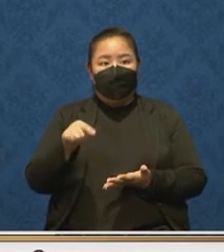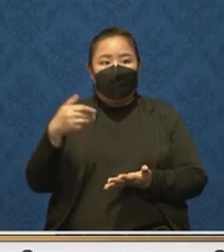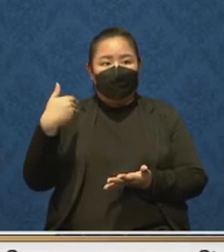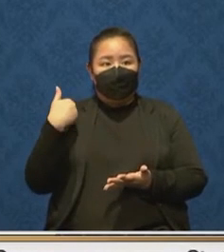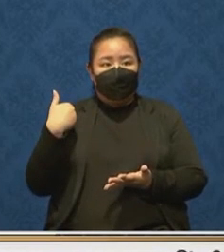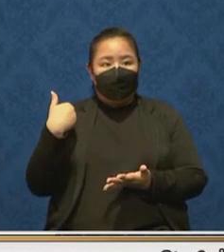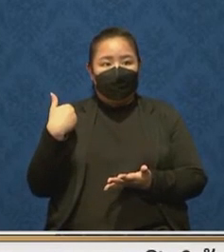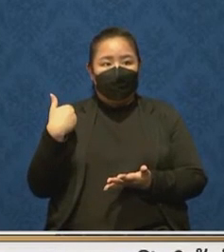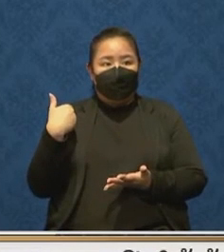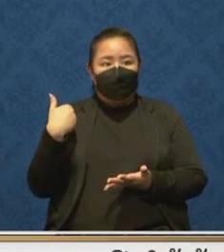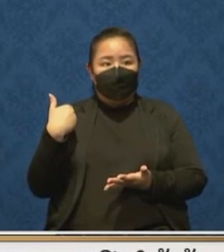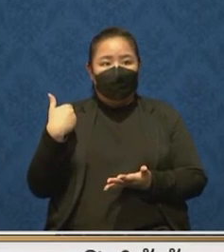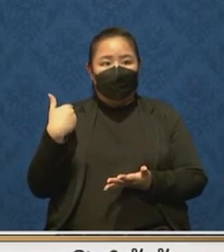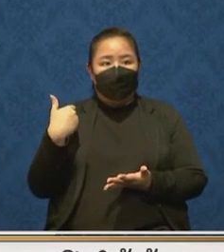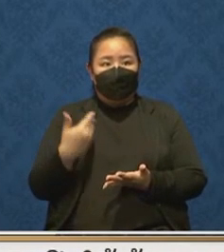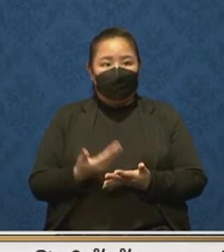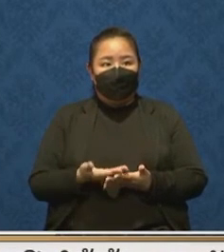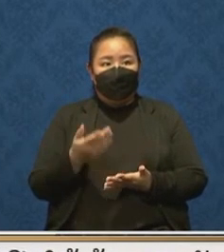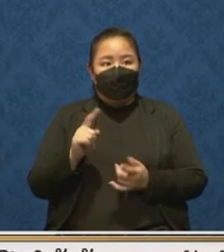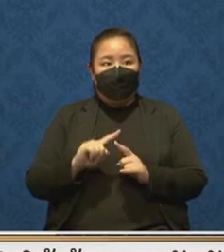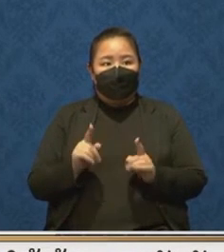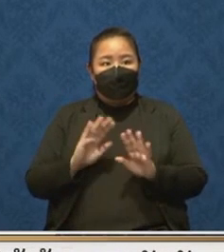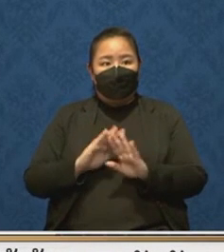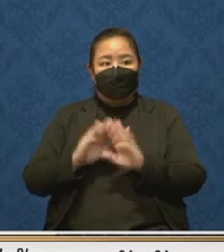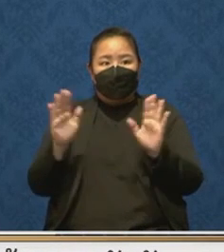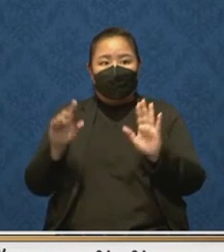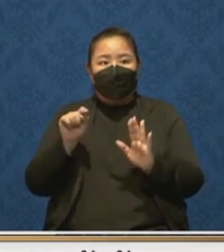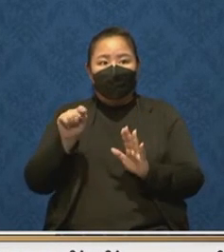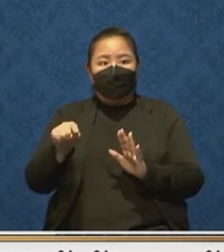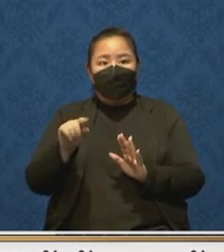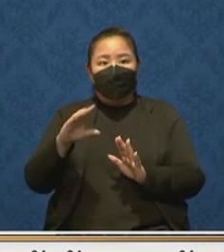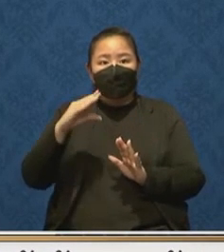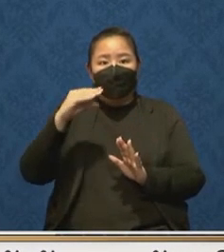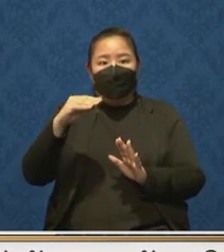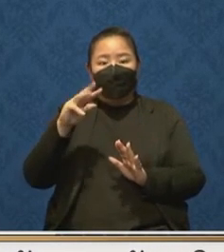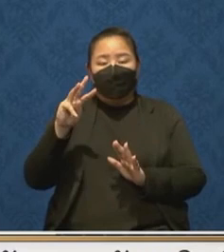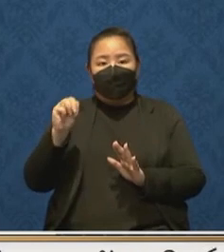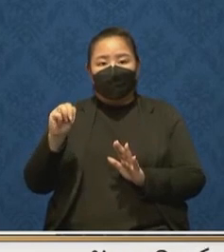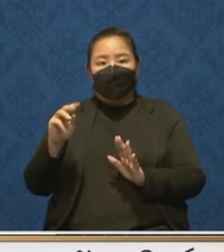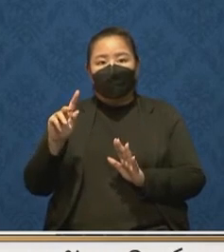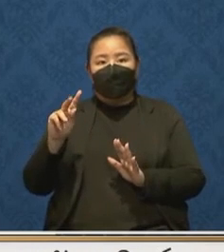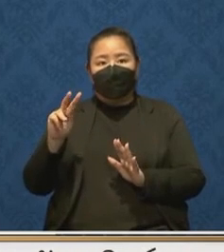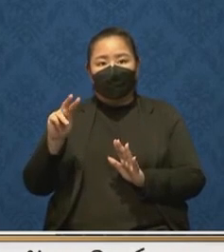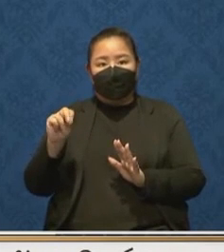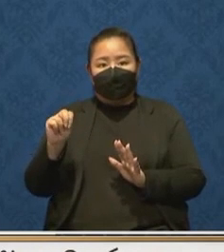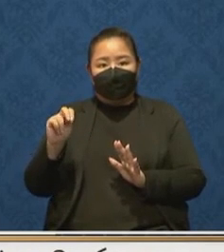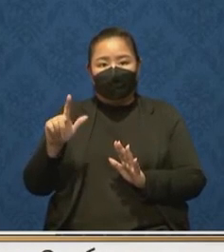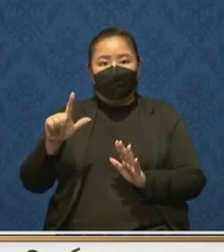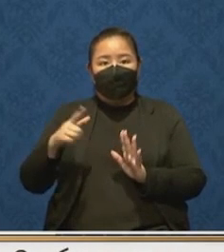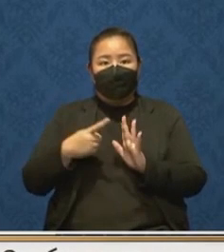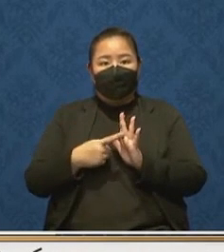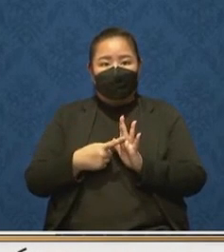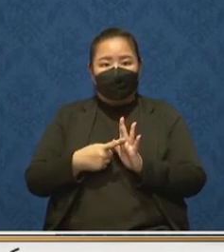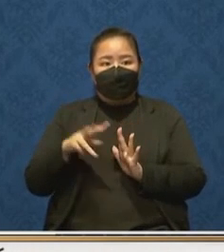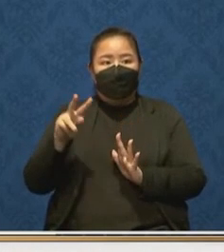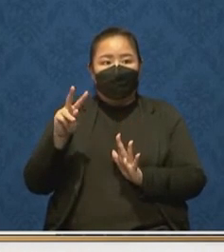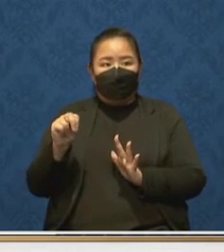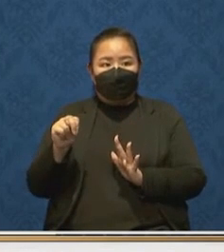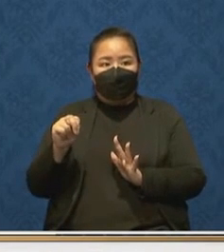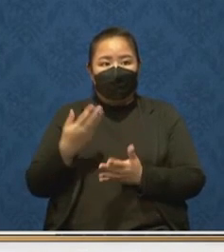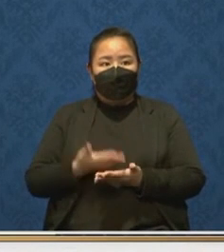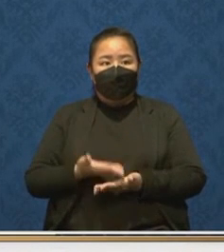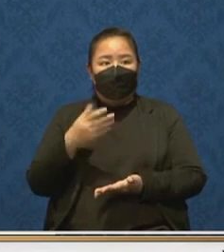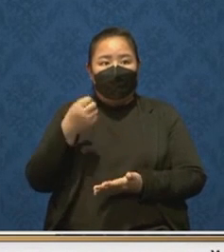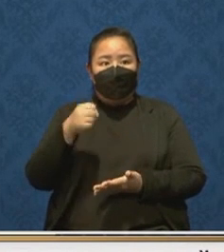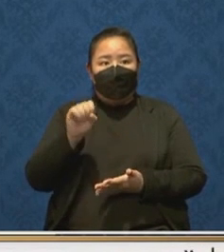ประสิทธิภาพแต่กลบไปยกเลิกคำสั่งซื้อยาโโนโพิราเวียร์แทนถึ